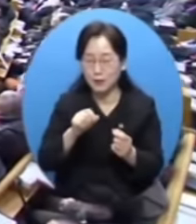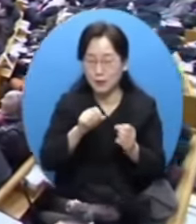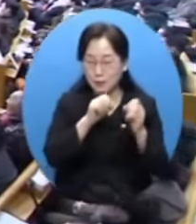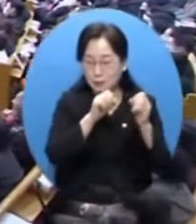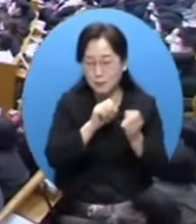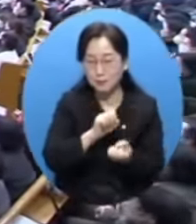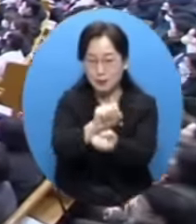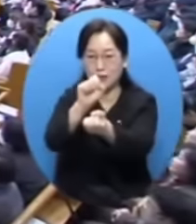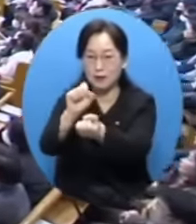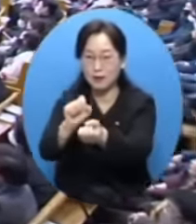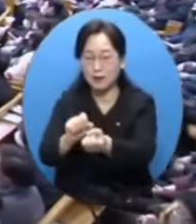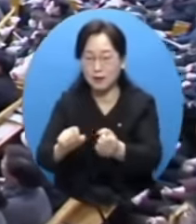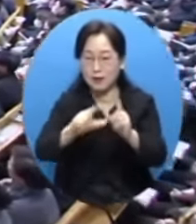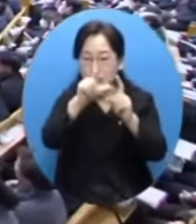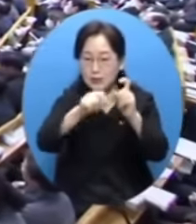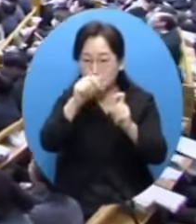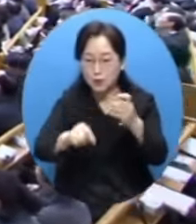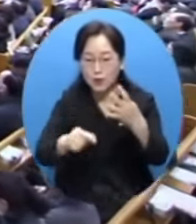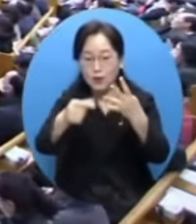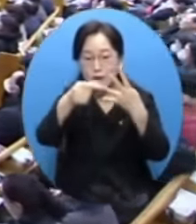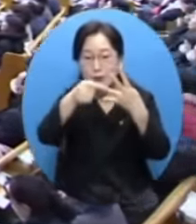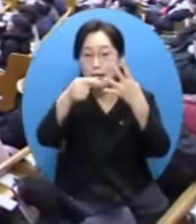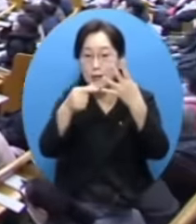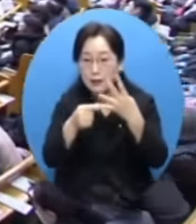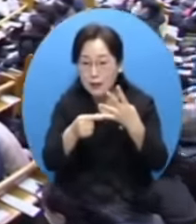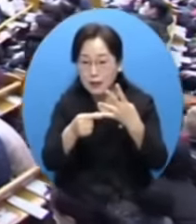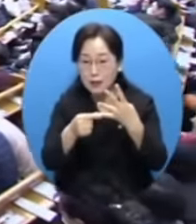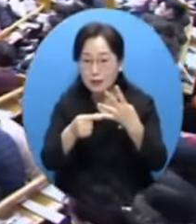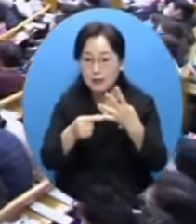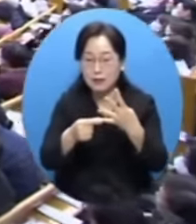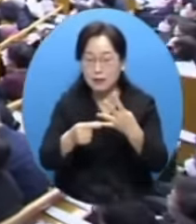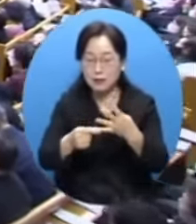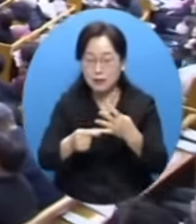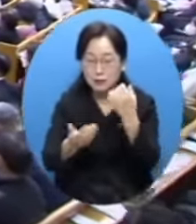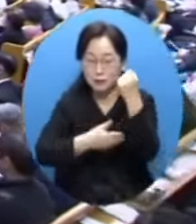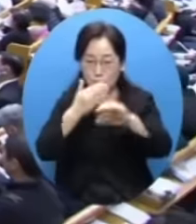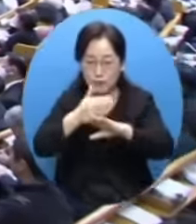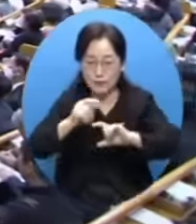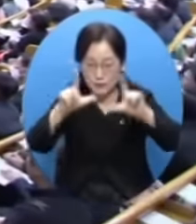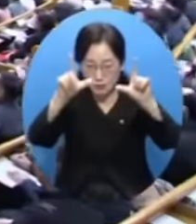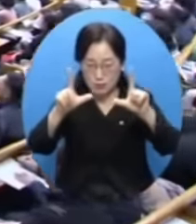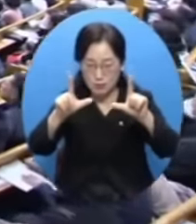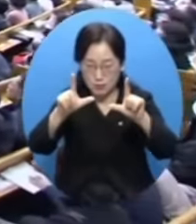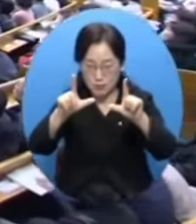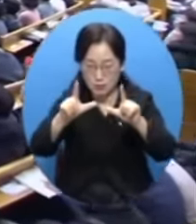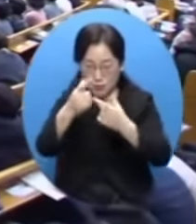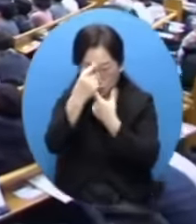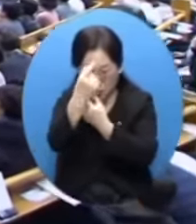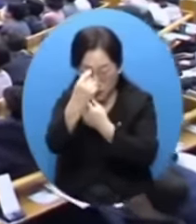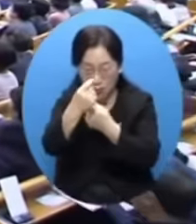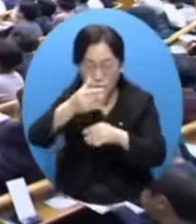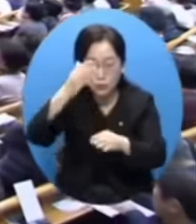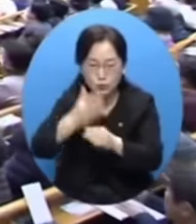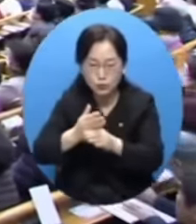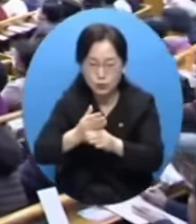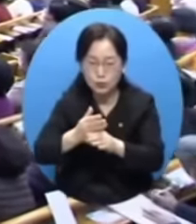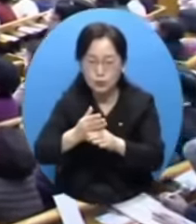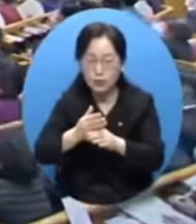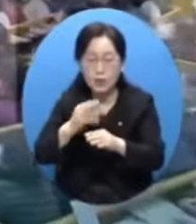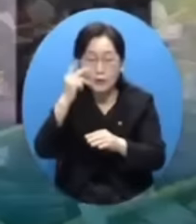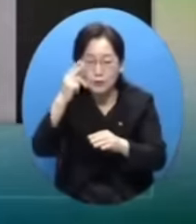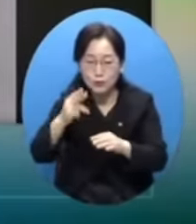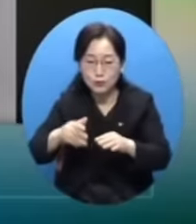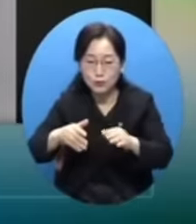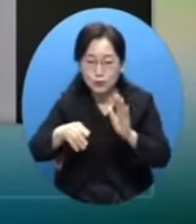전파되어지면서 11월 셋째, 넷째 주에 추수감사절을 지키다가 남북전쟁이 한참이던 때 에이브럼 링컨